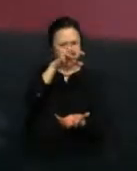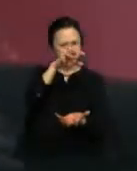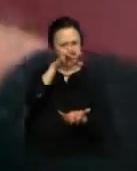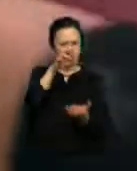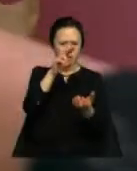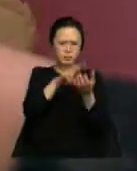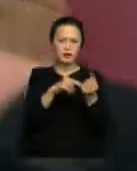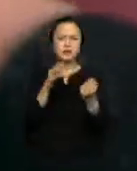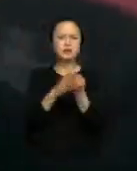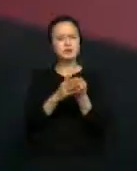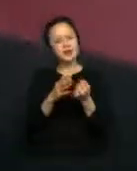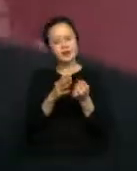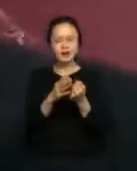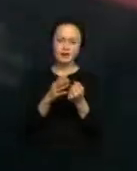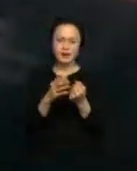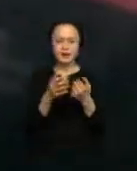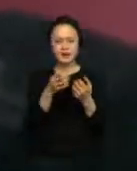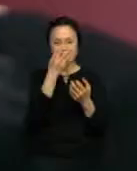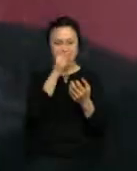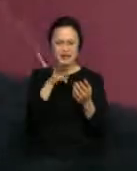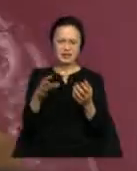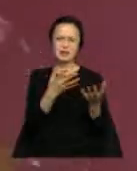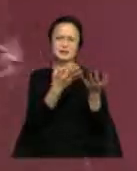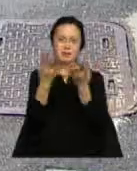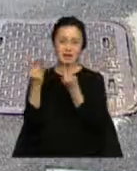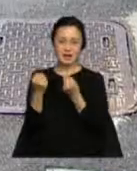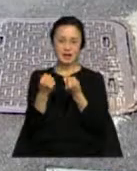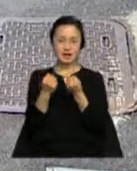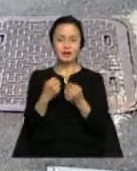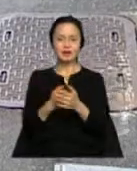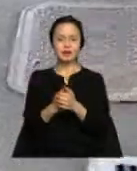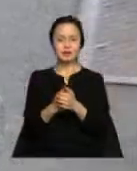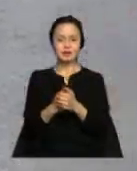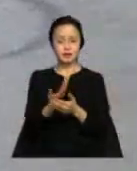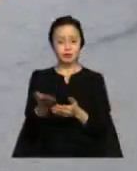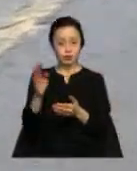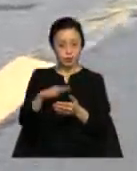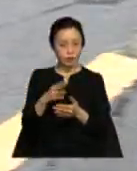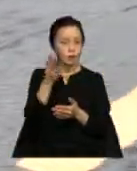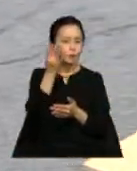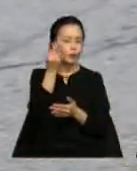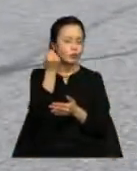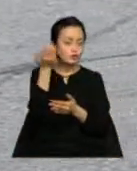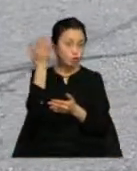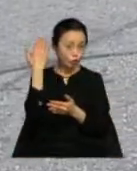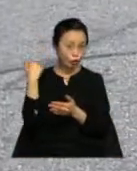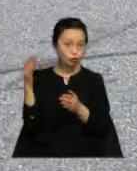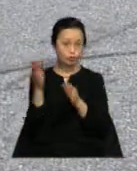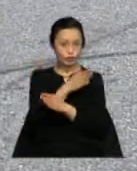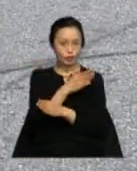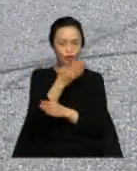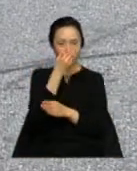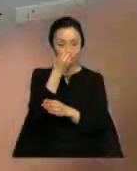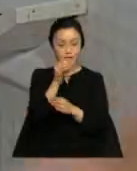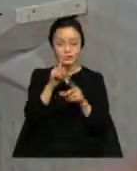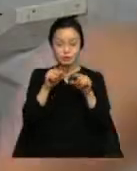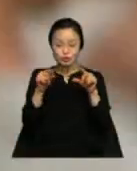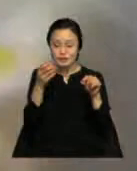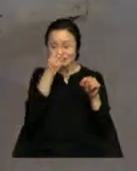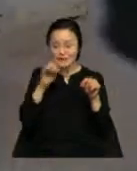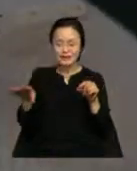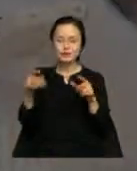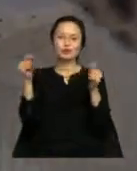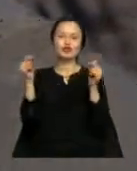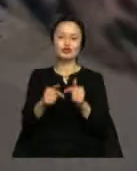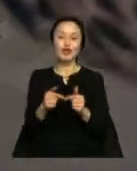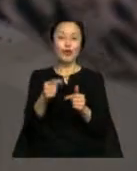쓰레기로 버리는 일이 적지 않기 때문입니다. 그런데 몇 주 전부터는 음식물 쓰레기가 줄었습니다.